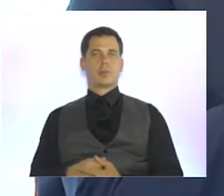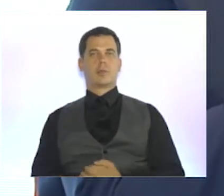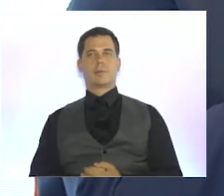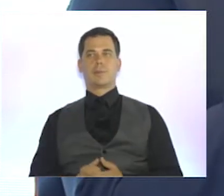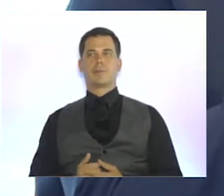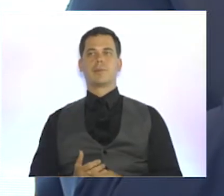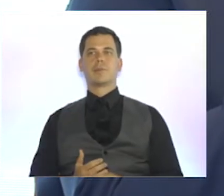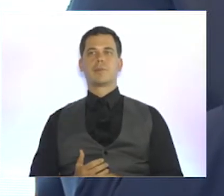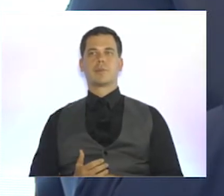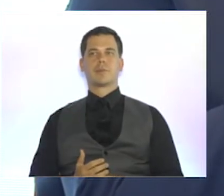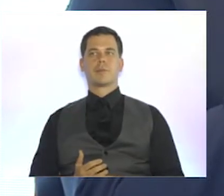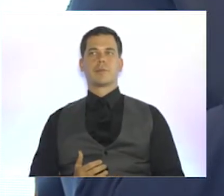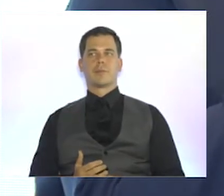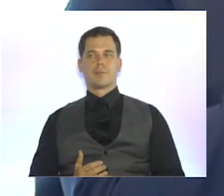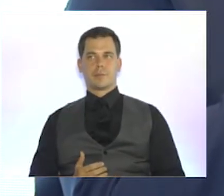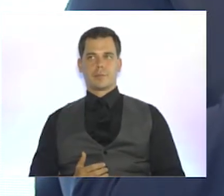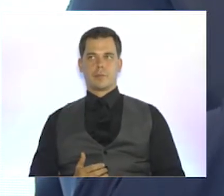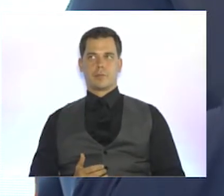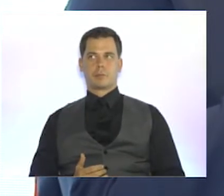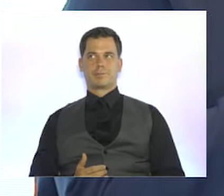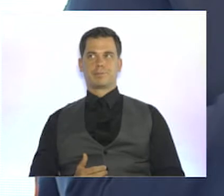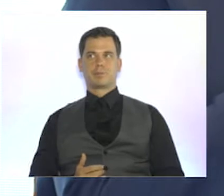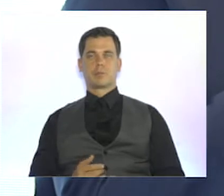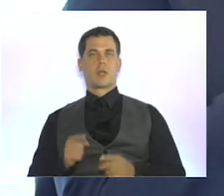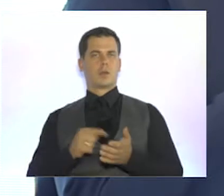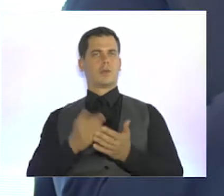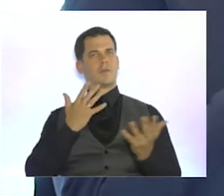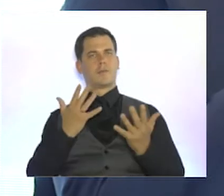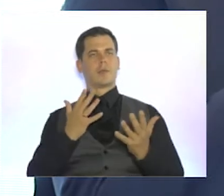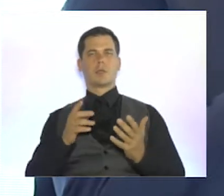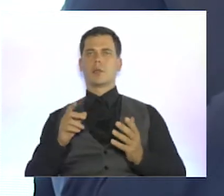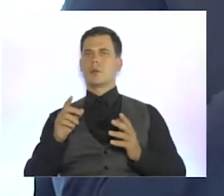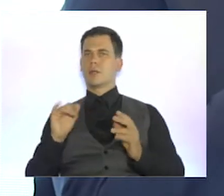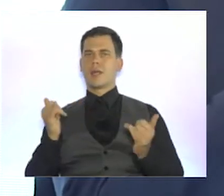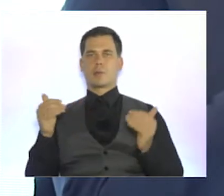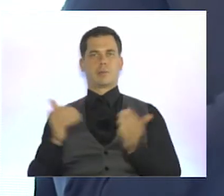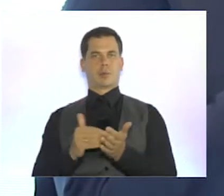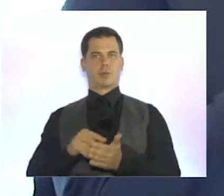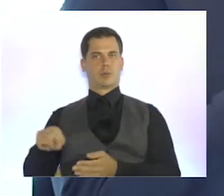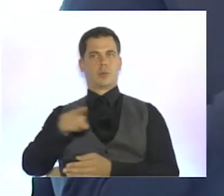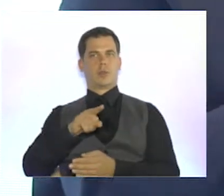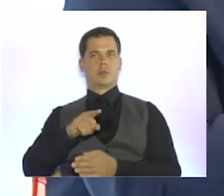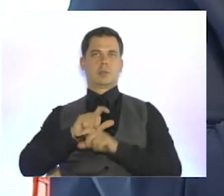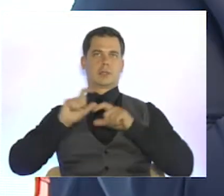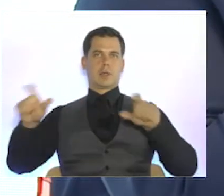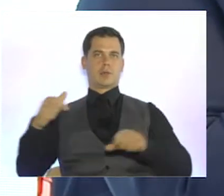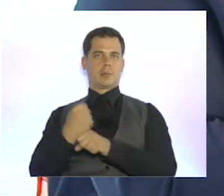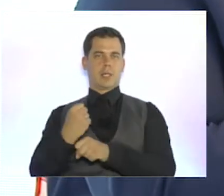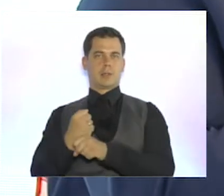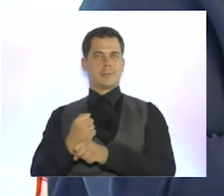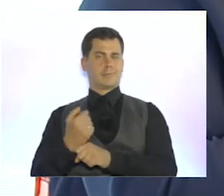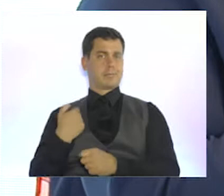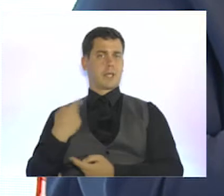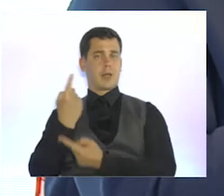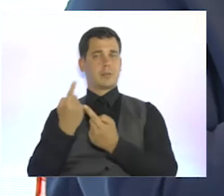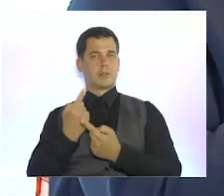właśnie podnosić ich poziom wykształcenia, takiego, jakie jest potrzebne im w danym zakładzie pracy. Także myślę, że